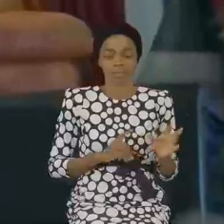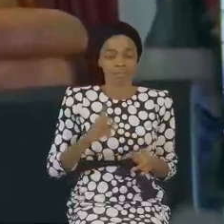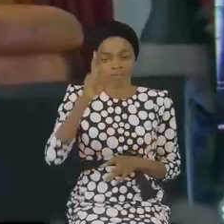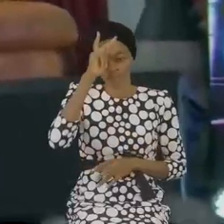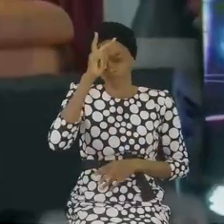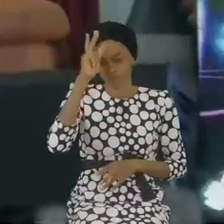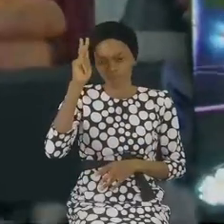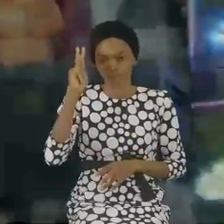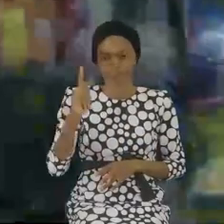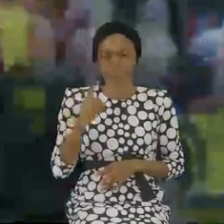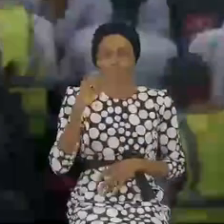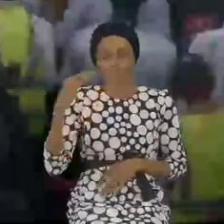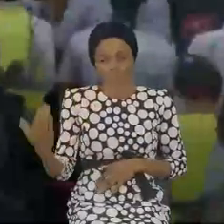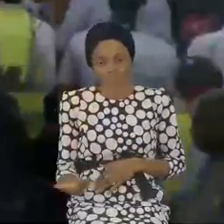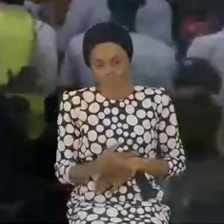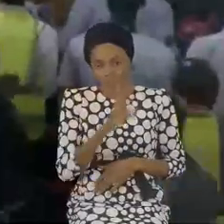Merci. Soyez les bienvenus, pasteur.